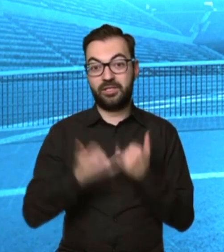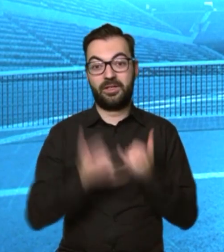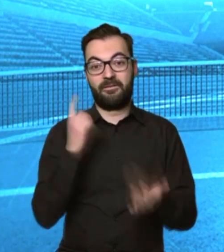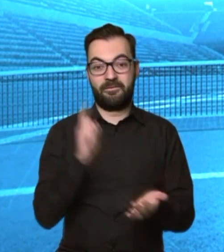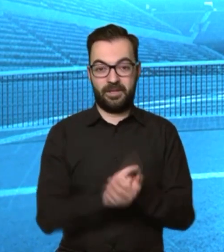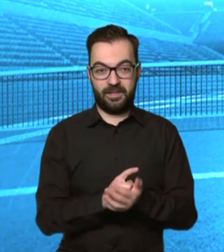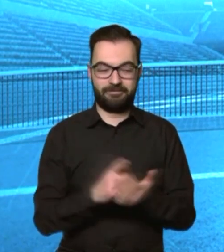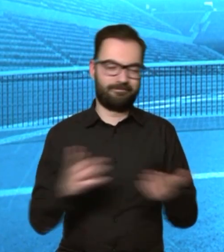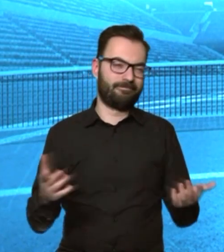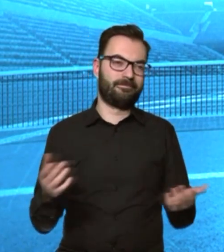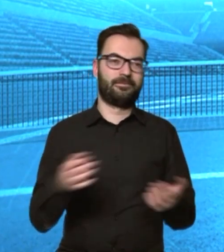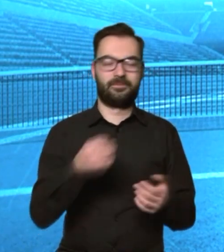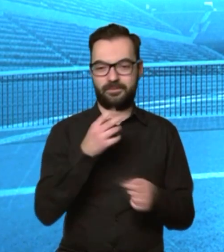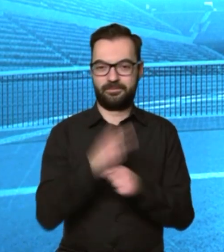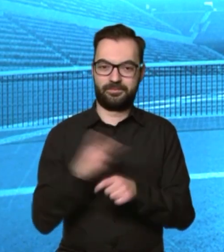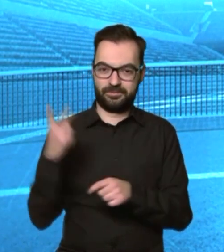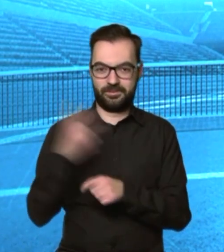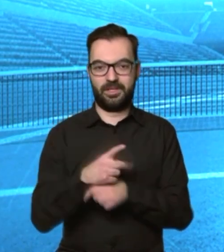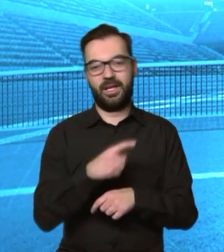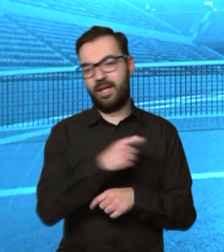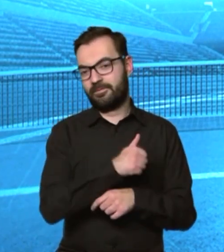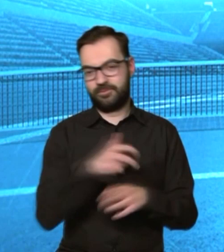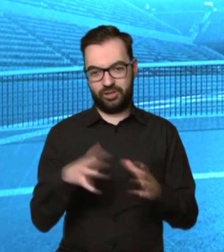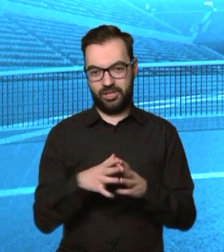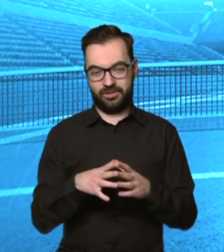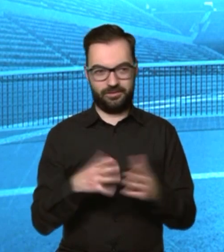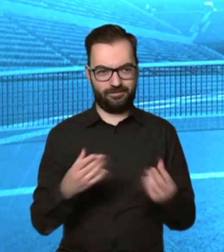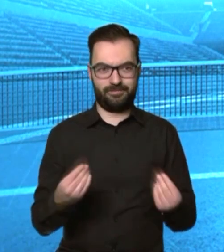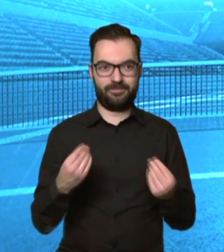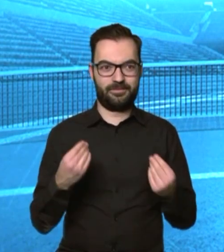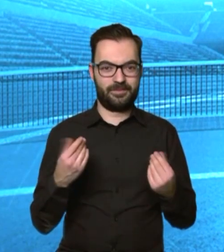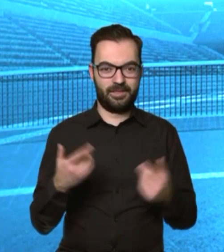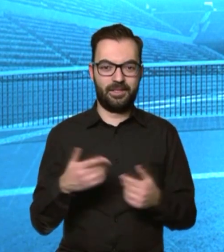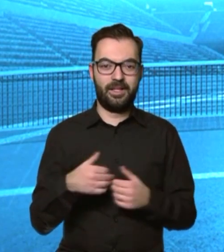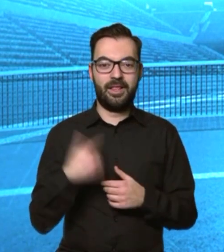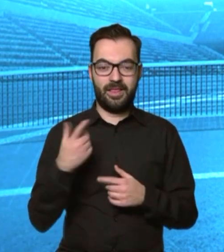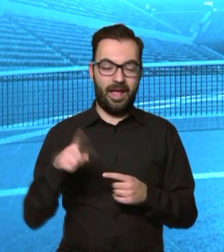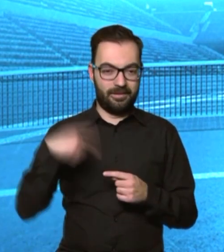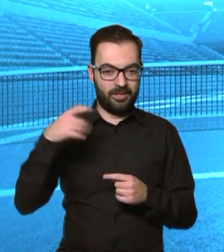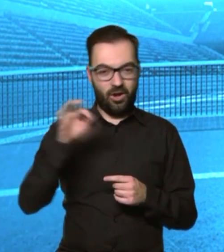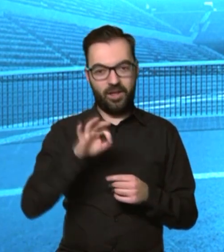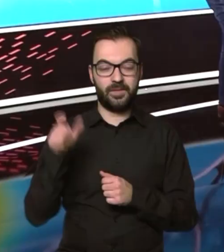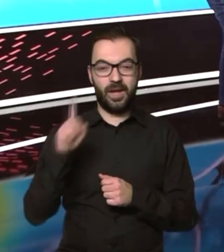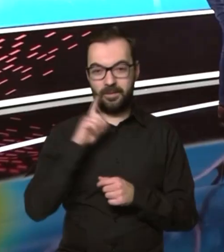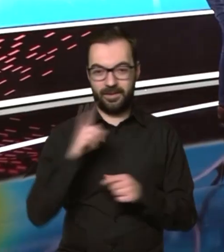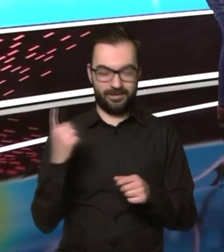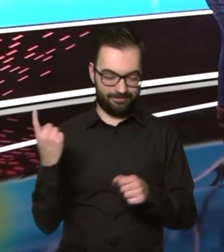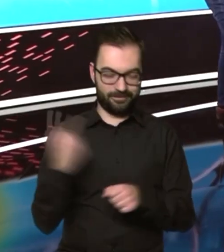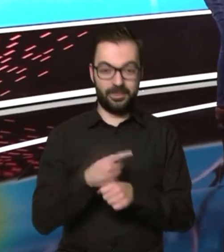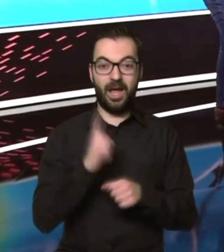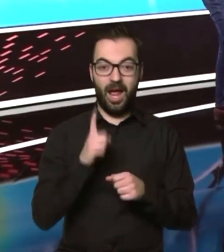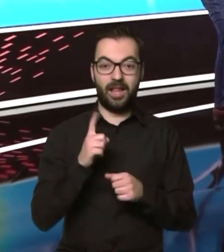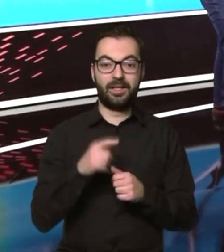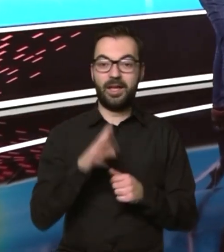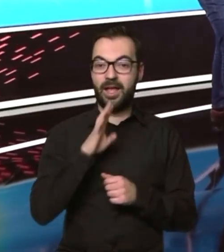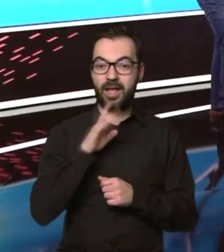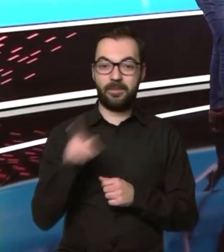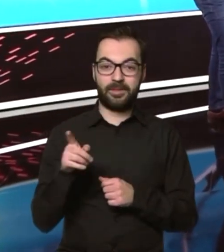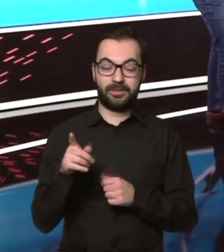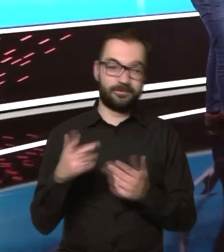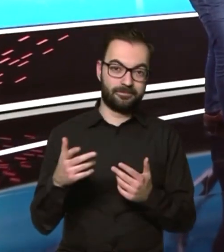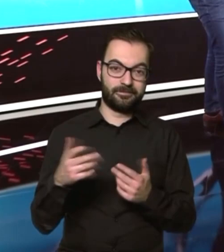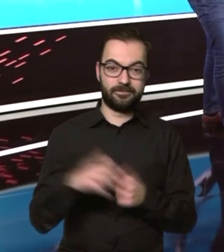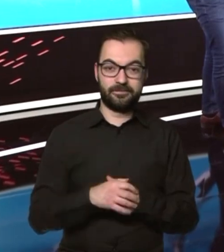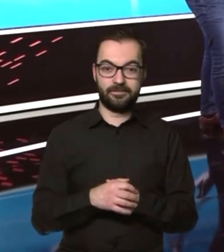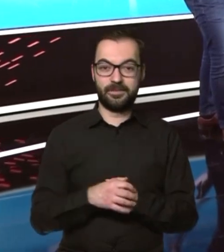to będzie w najlepszej 10, co też da mu no, przede wszystkim rozstawienie w turniejach wielkoszlemowych. Rozstawienie jego przeciwnik, tu muszę powiedzieć,